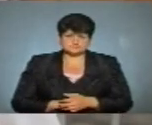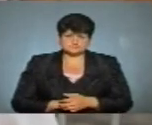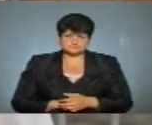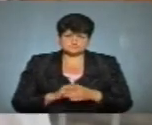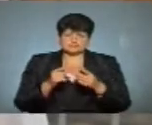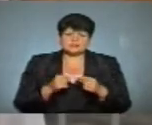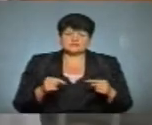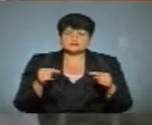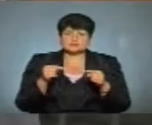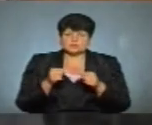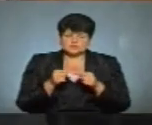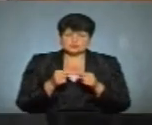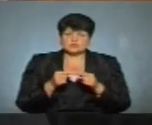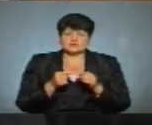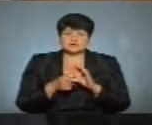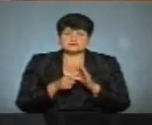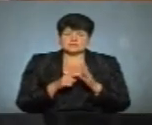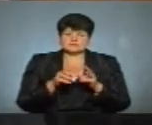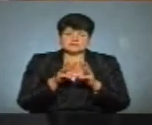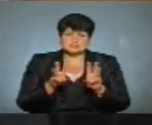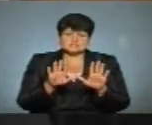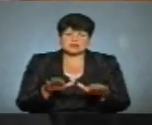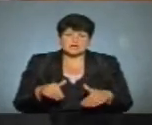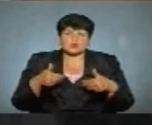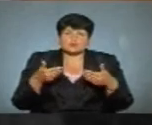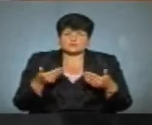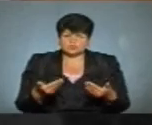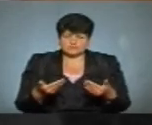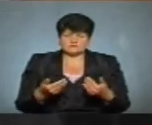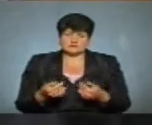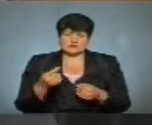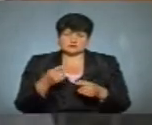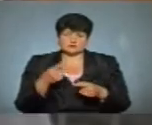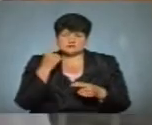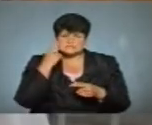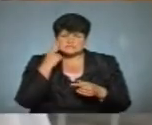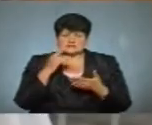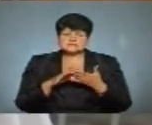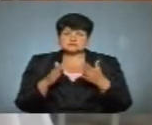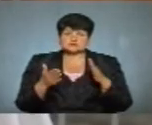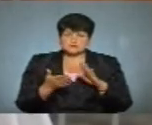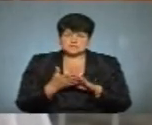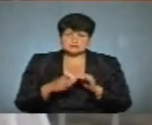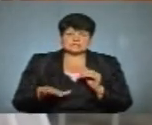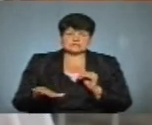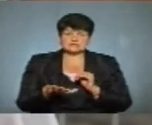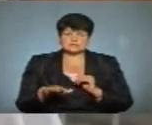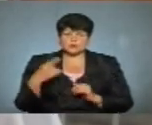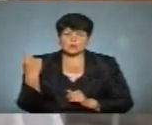до критерію Кабінету міністрів, рекомендованих для оцінки епідситуації на території